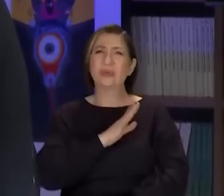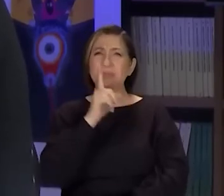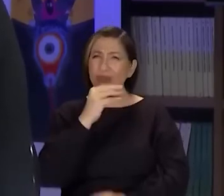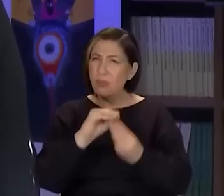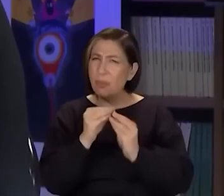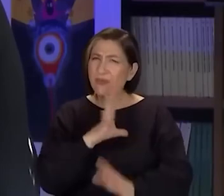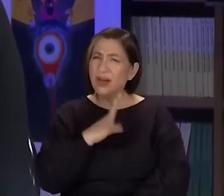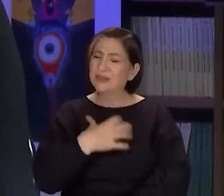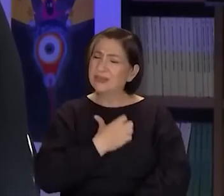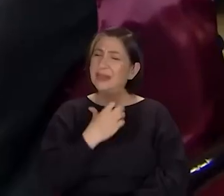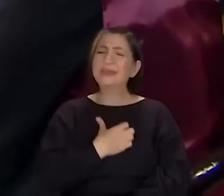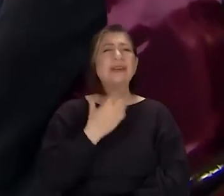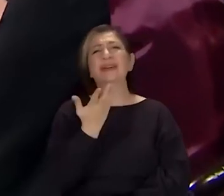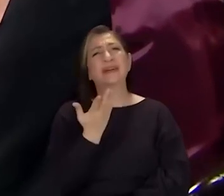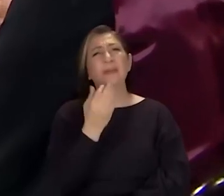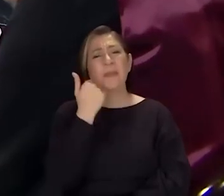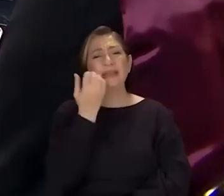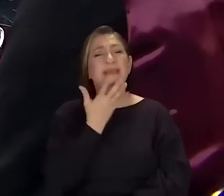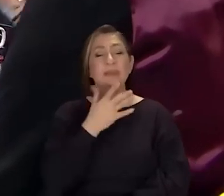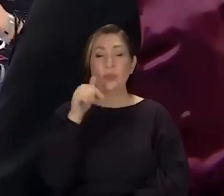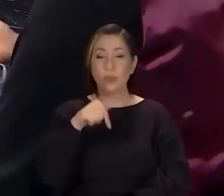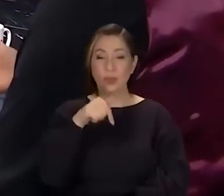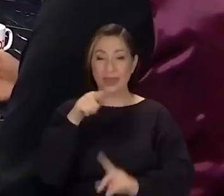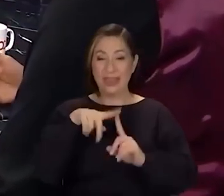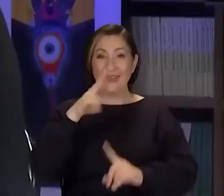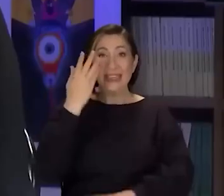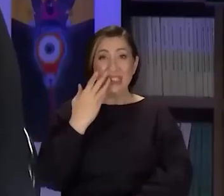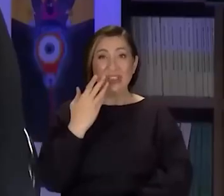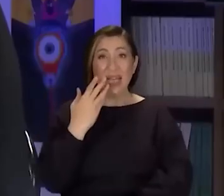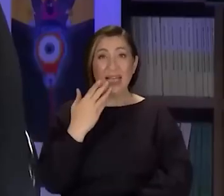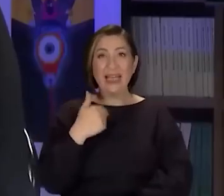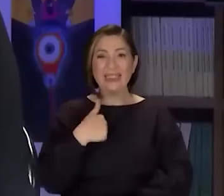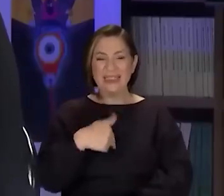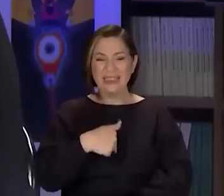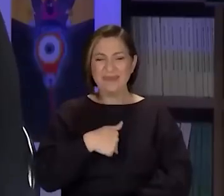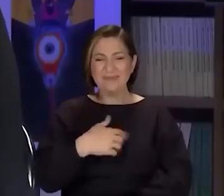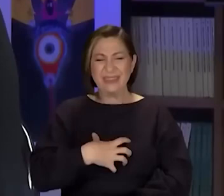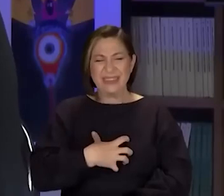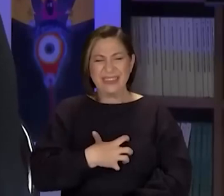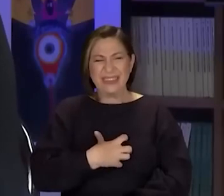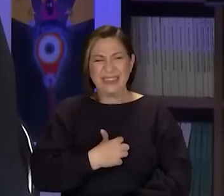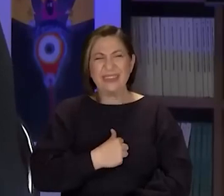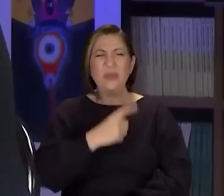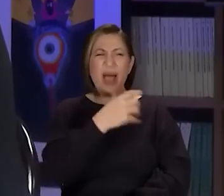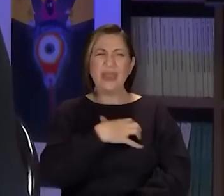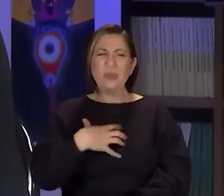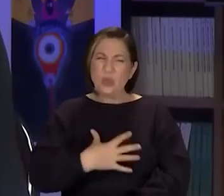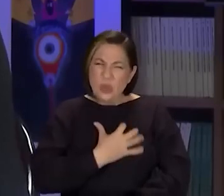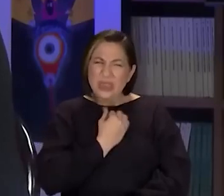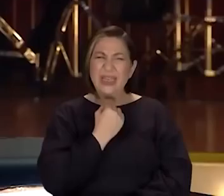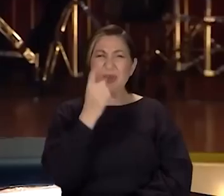mi var diyor. Bir süredir. Şimdi bugün de ya bu programı da izleyecek ya. Ya yine üzülmesin diye ben kestim sakallarımı